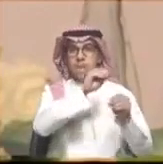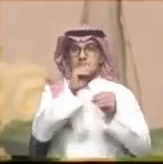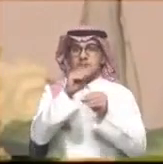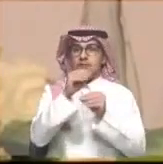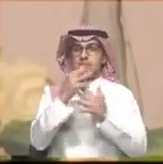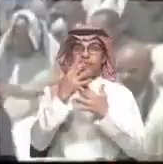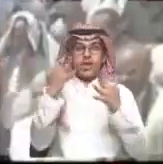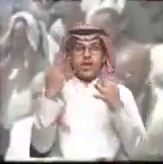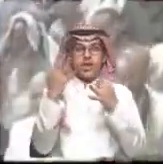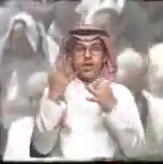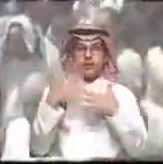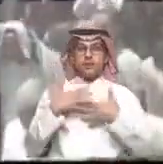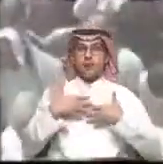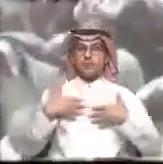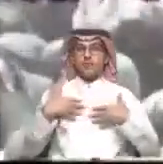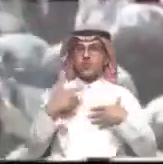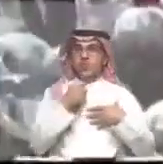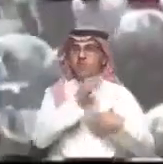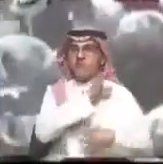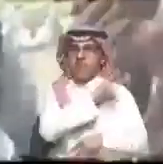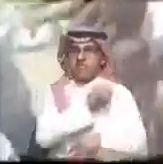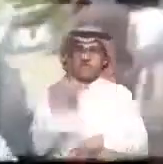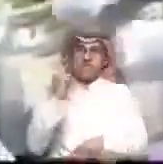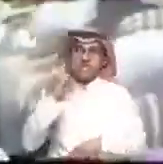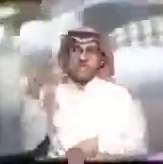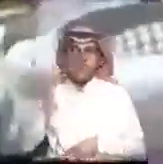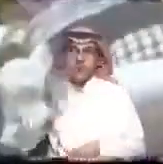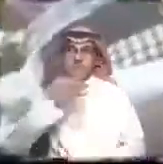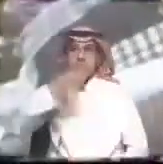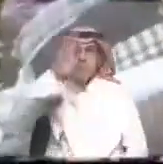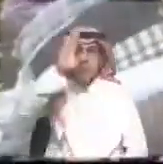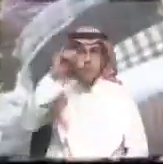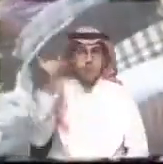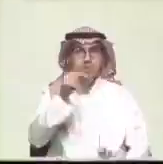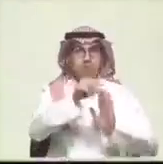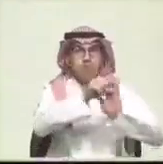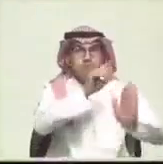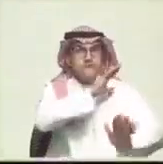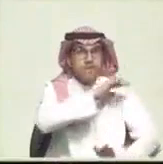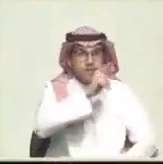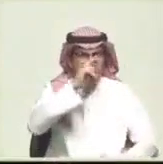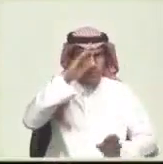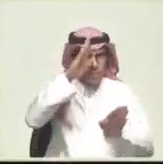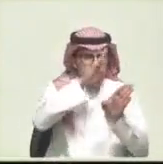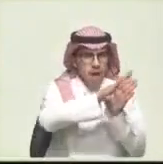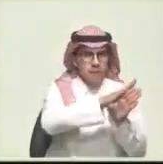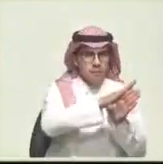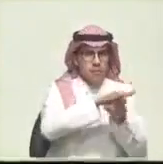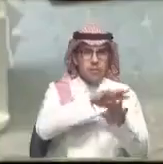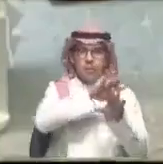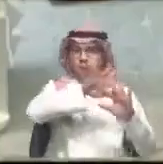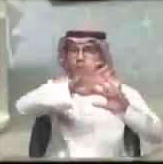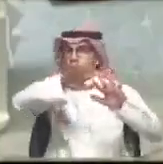وثناء فلسطينيا بدعم الأوقاف الإسلامية في القدس ب 150 مليون دولار، ودعم طارئ